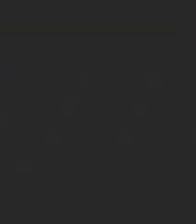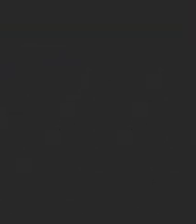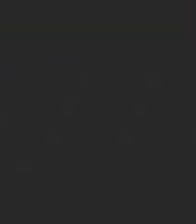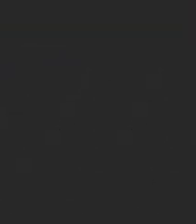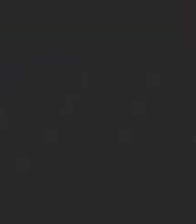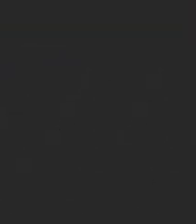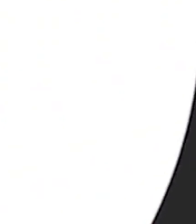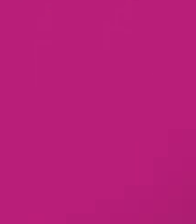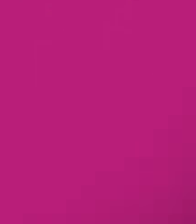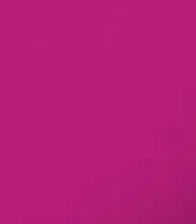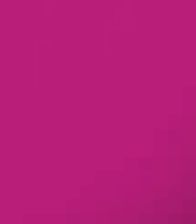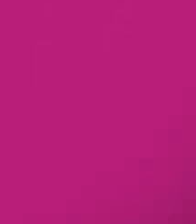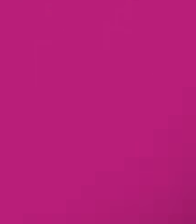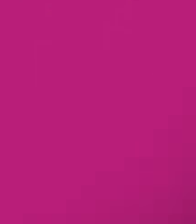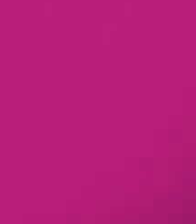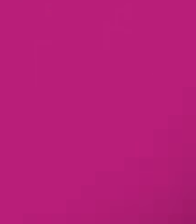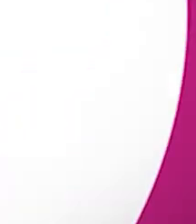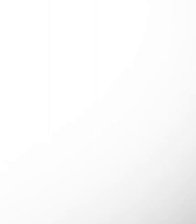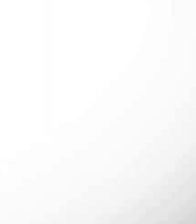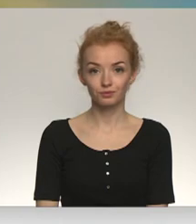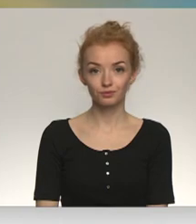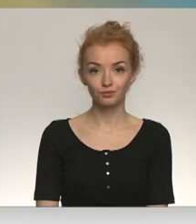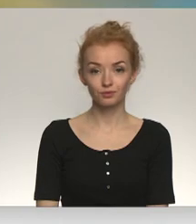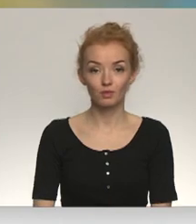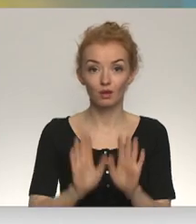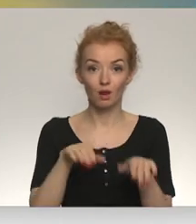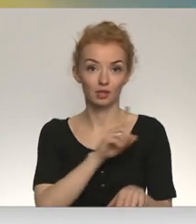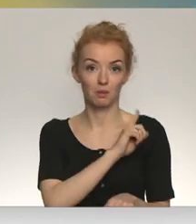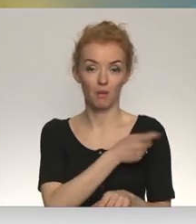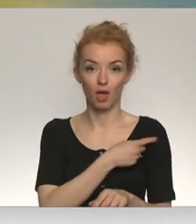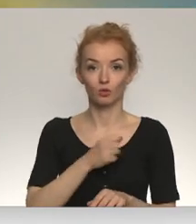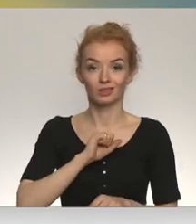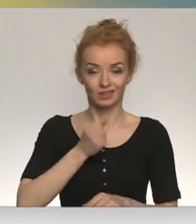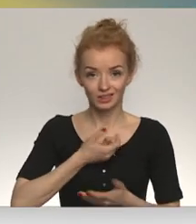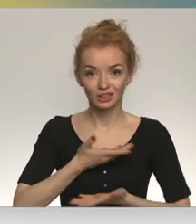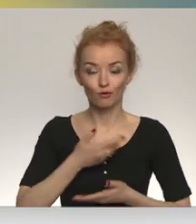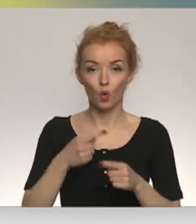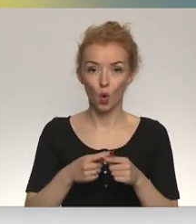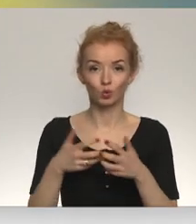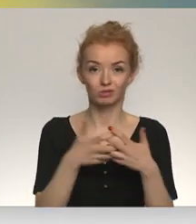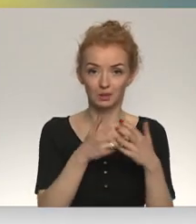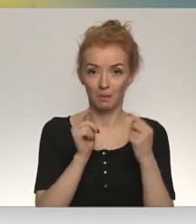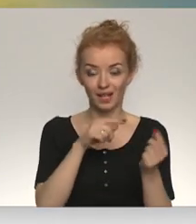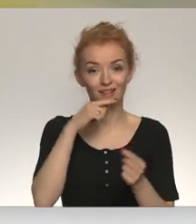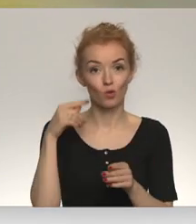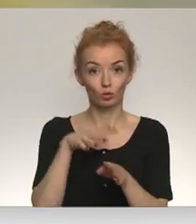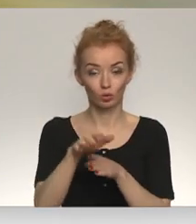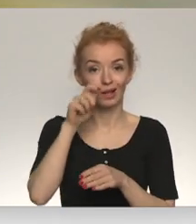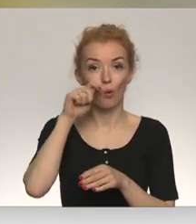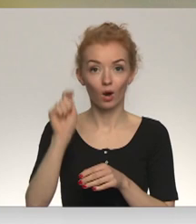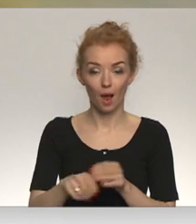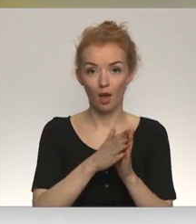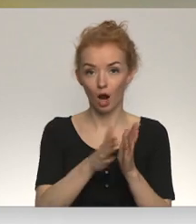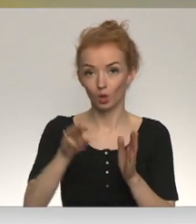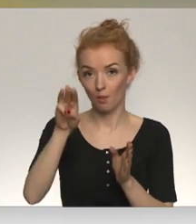Re, viss ēters ir te! Lai spētu izdzīvot un cīnīties pret Krievijas iebrukumu, Ukrainai ik